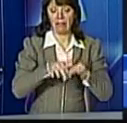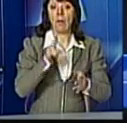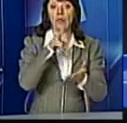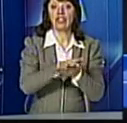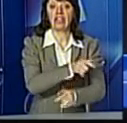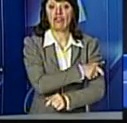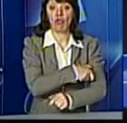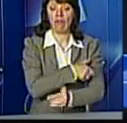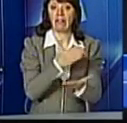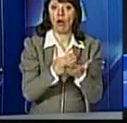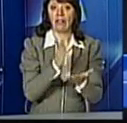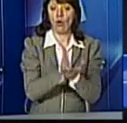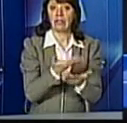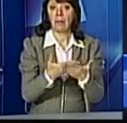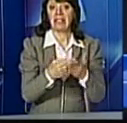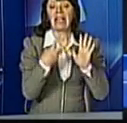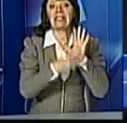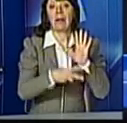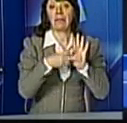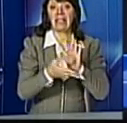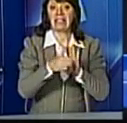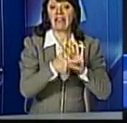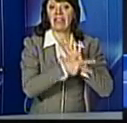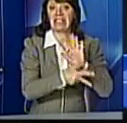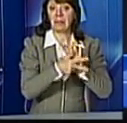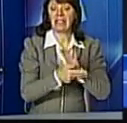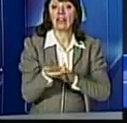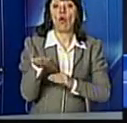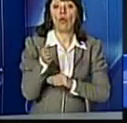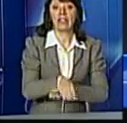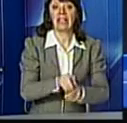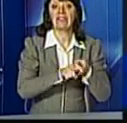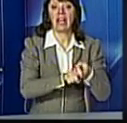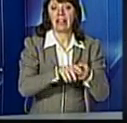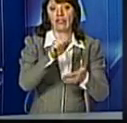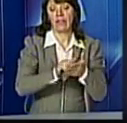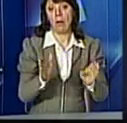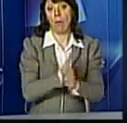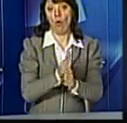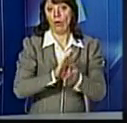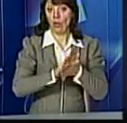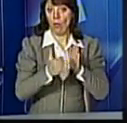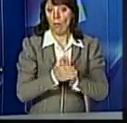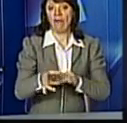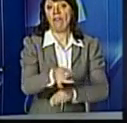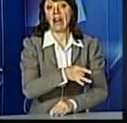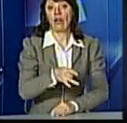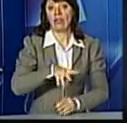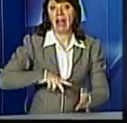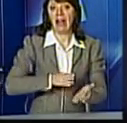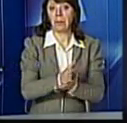чергуванні находиться близько 70-80 одиниць в залежності від погодніх умов в районних